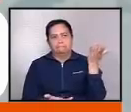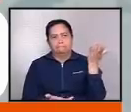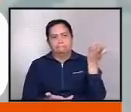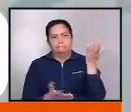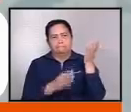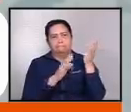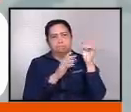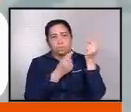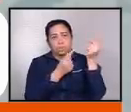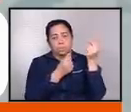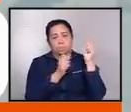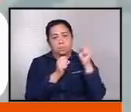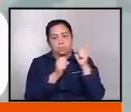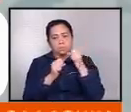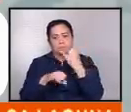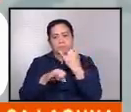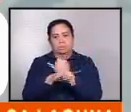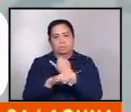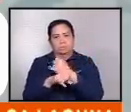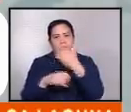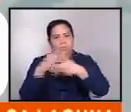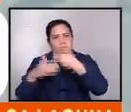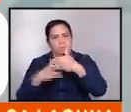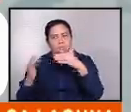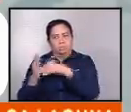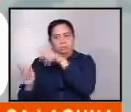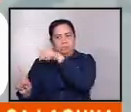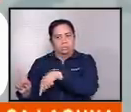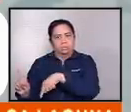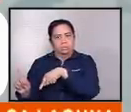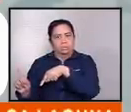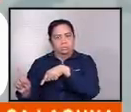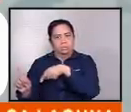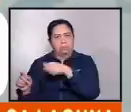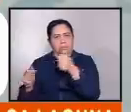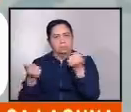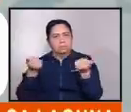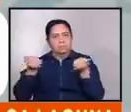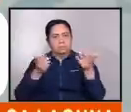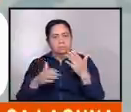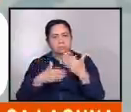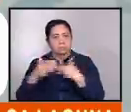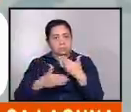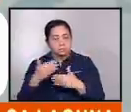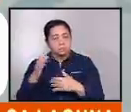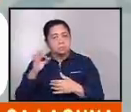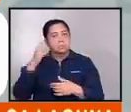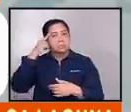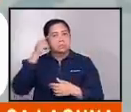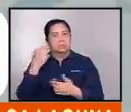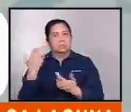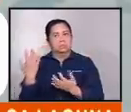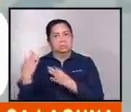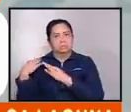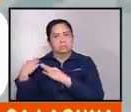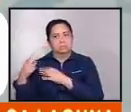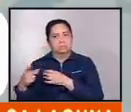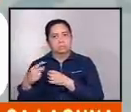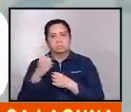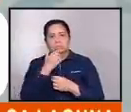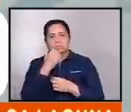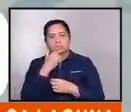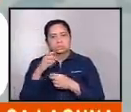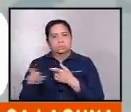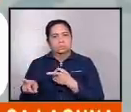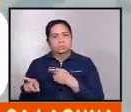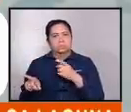pwedeng gawin nila, Rafi, mag-institute sila ng proceedings against the employee, administrative proceedings, or if they believe na merong criminal